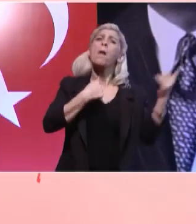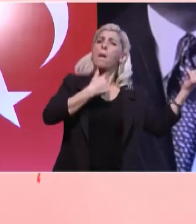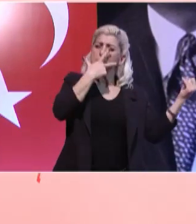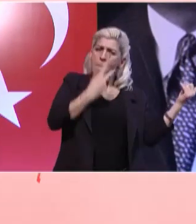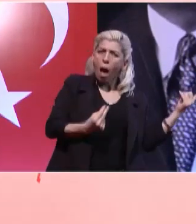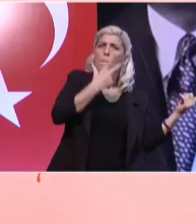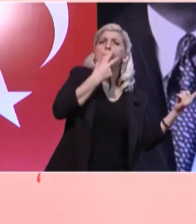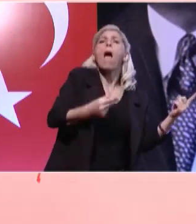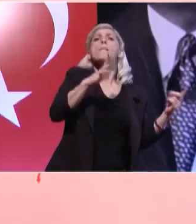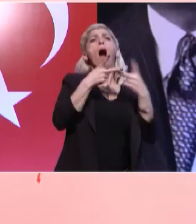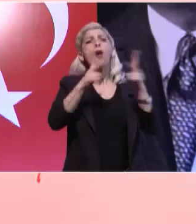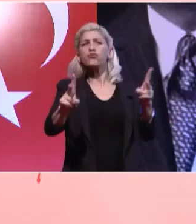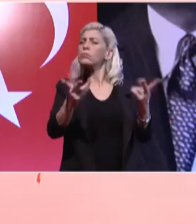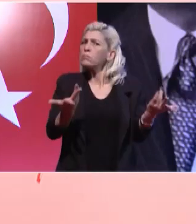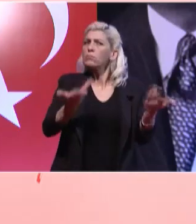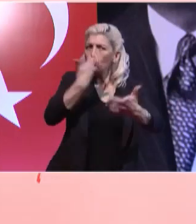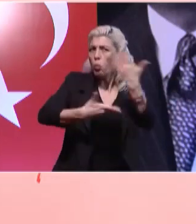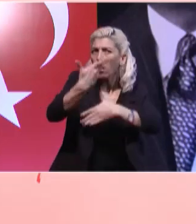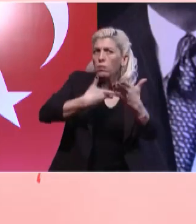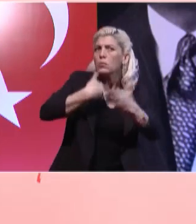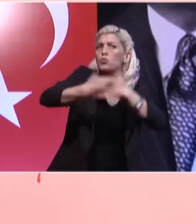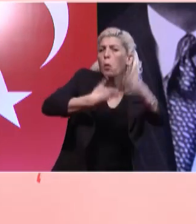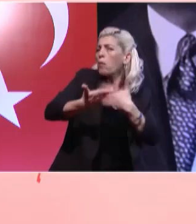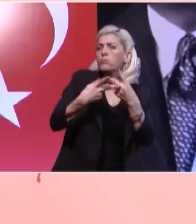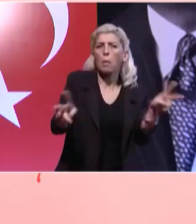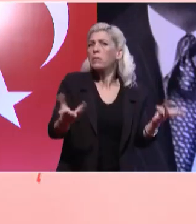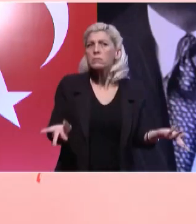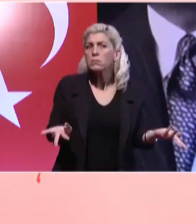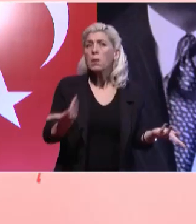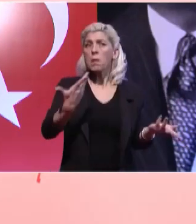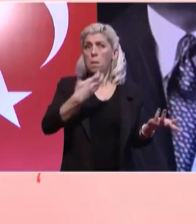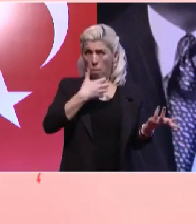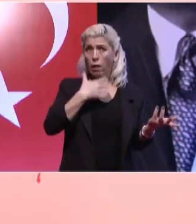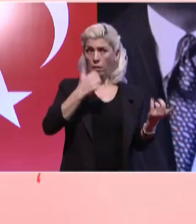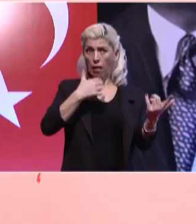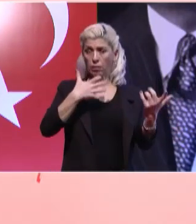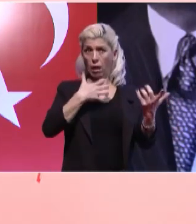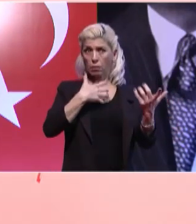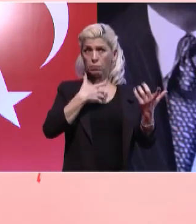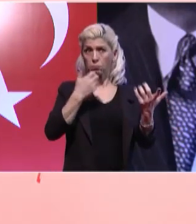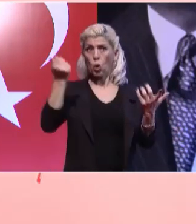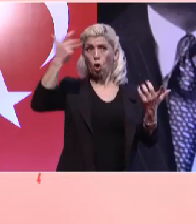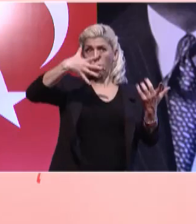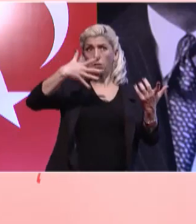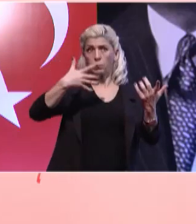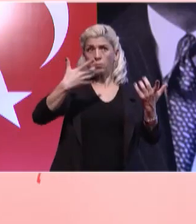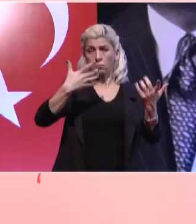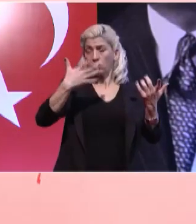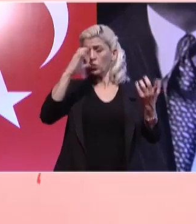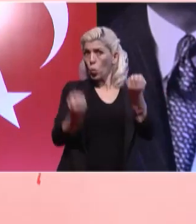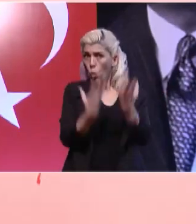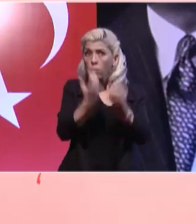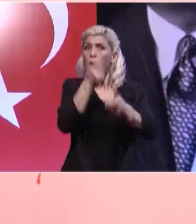de düşüncelerini özgürce ifade edebilsin. Ben de üretmeliyim. Benim karşımda olan da